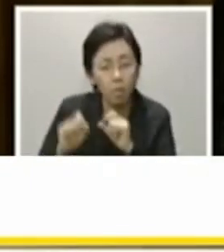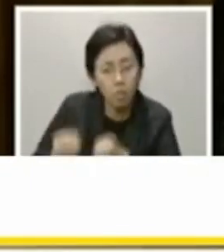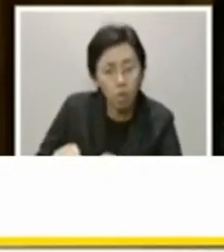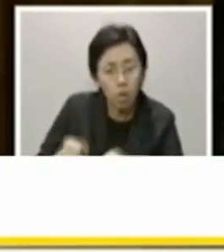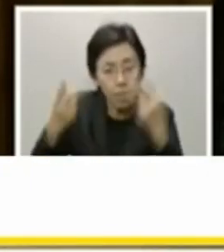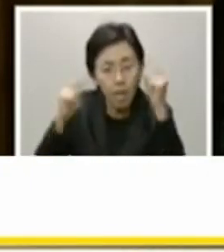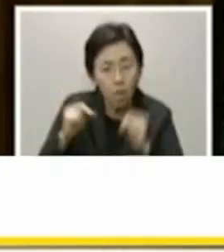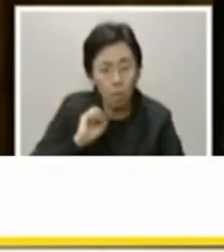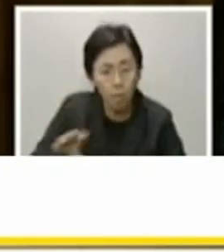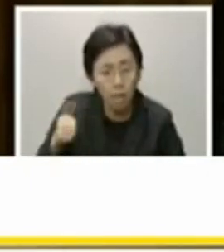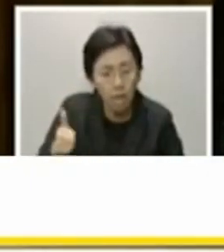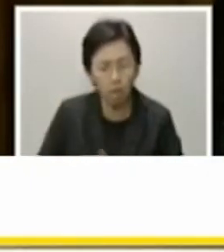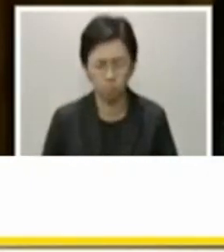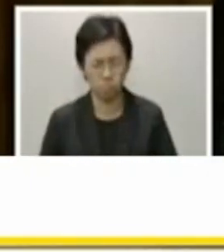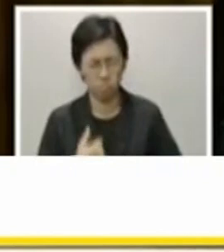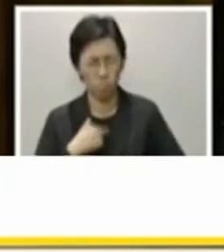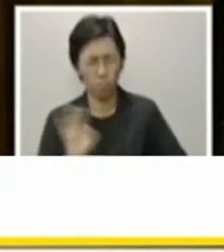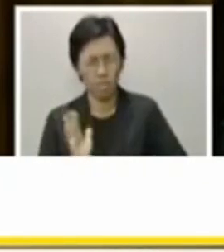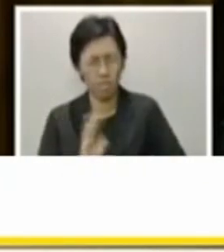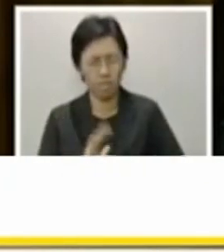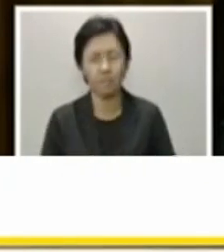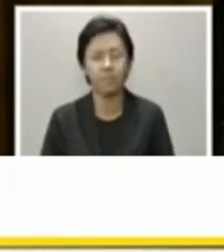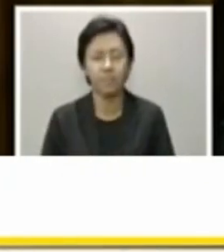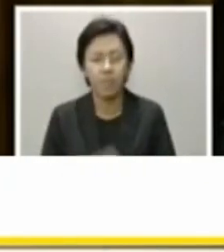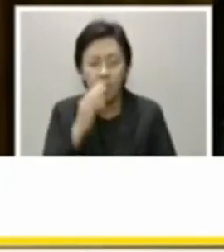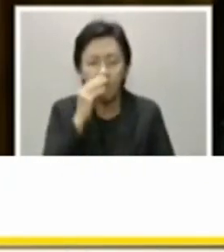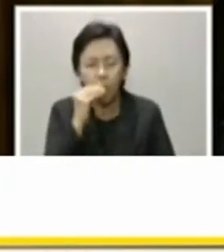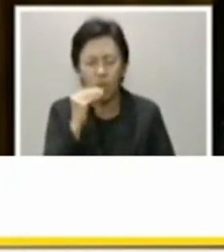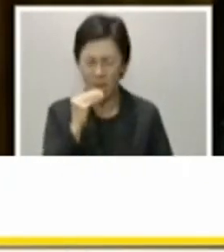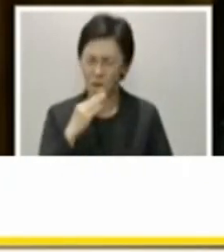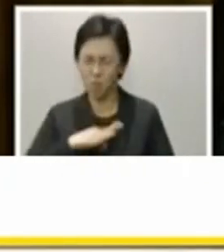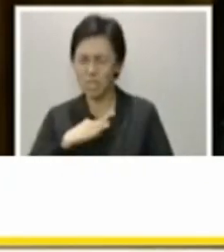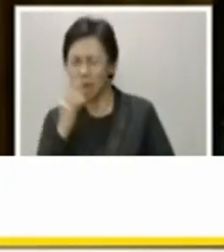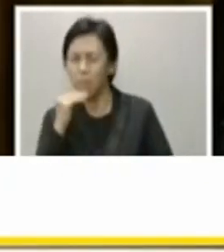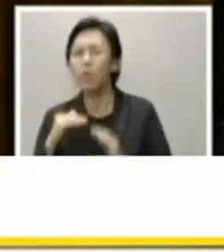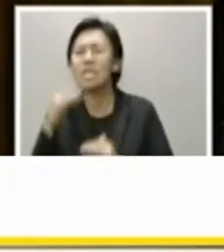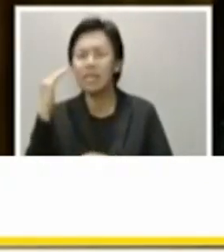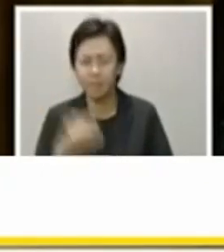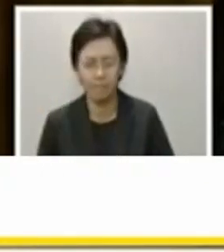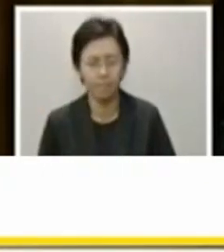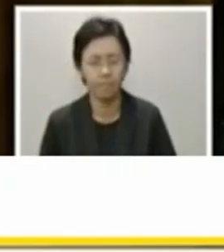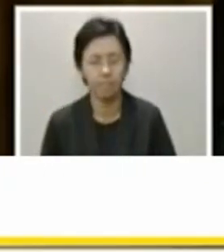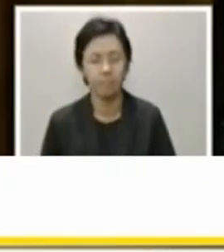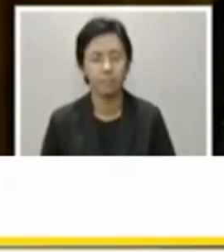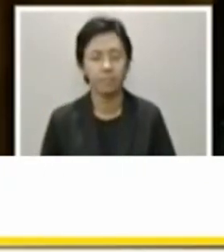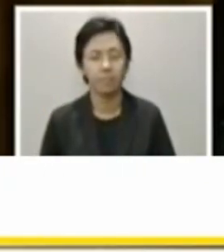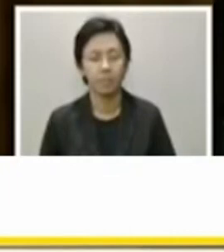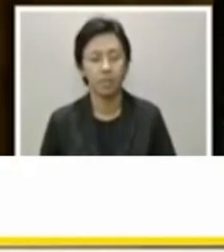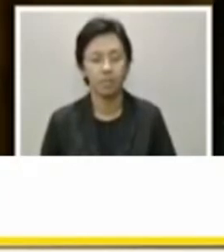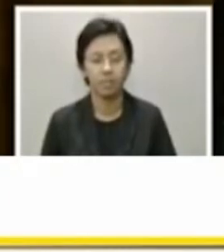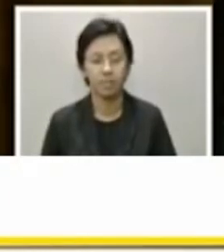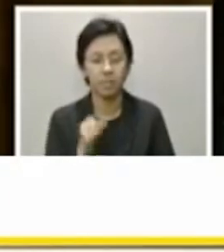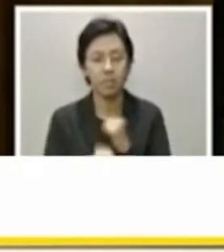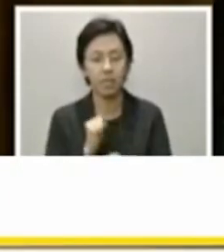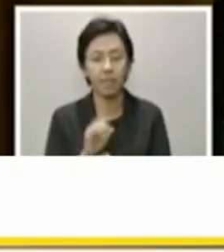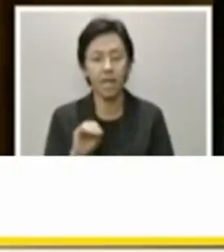ายกไม่ใช่นะผมว่านะคุณพูดเกินไปหรือเปล่าราคาที่ขนาดนั้นนะถ้าในปี56น